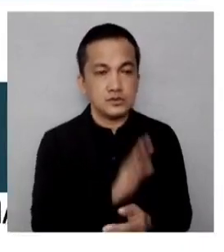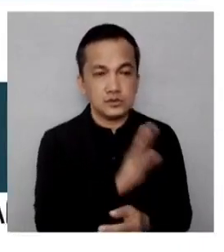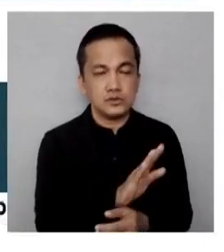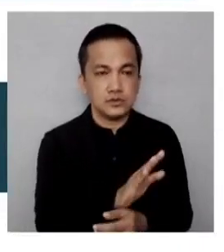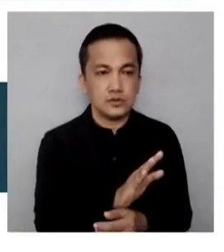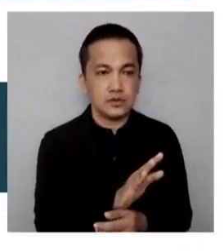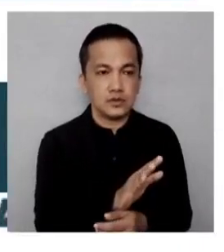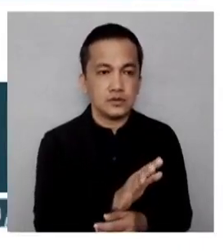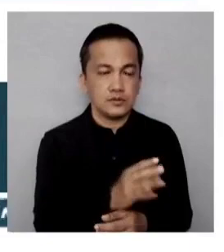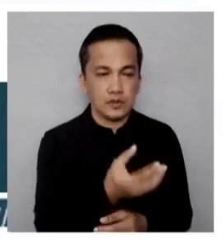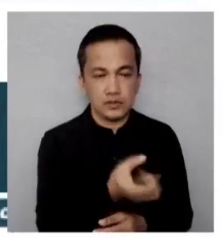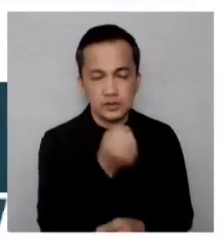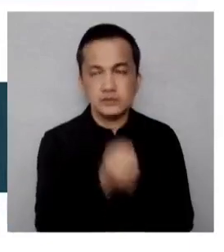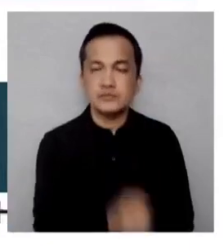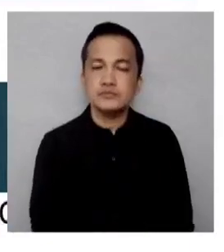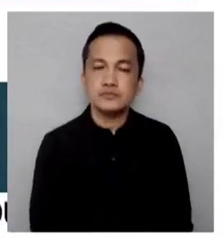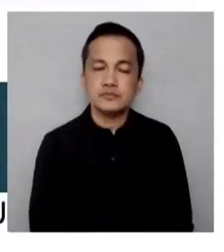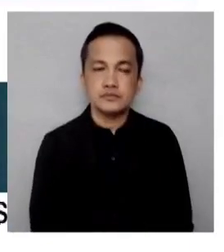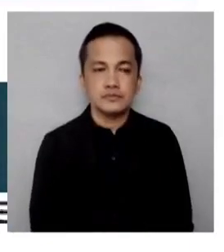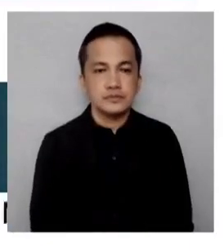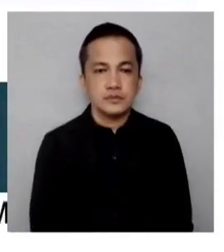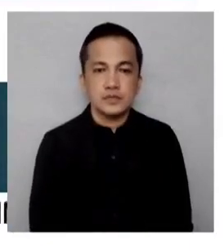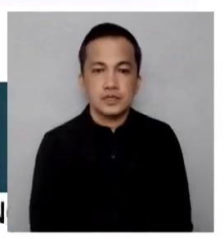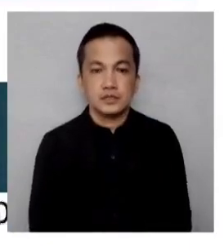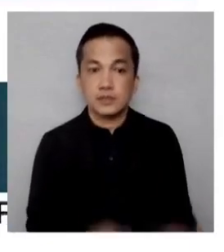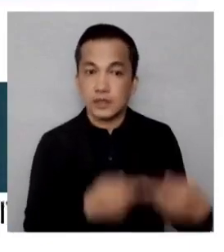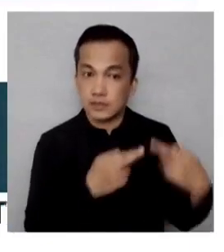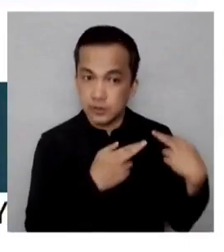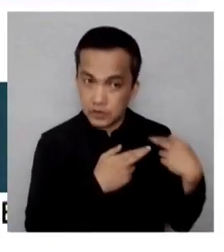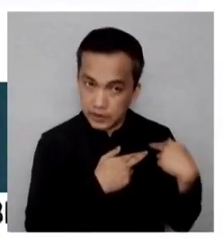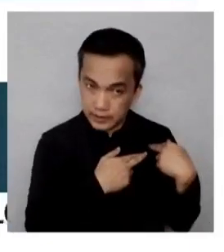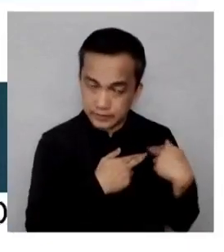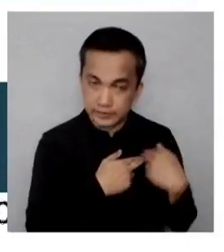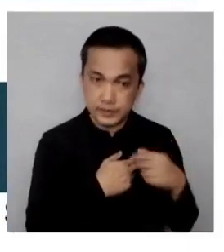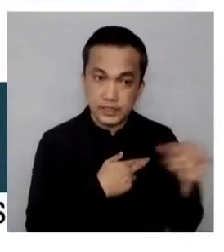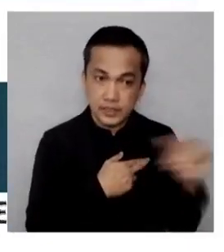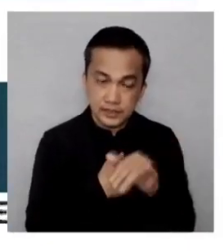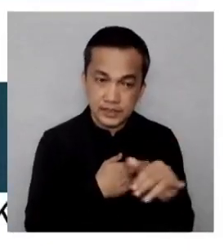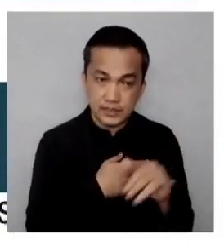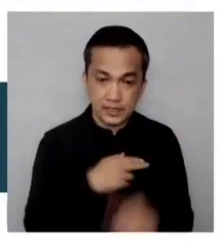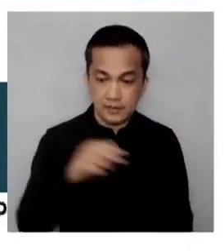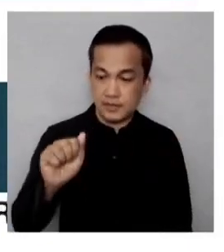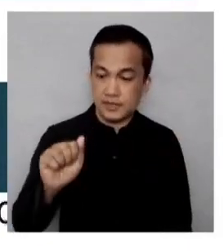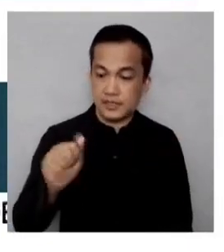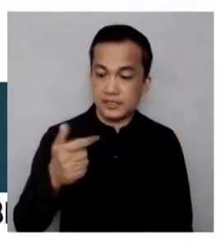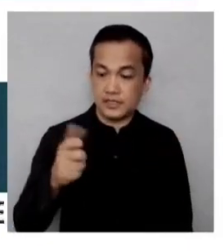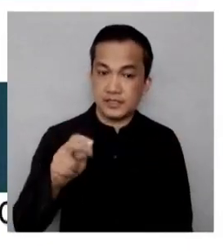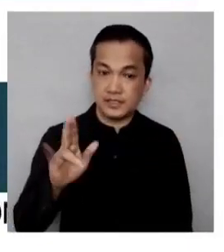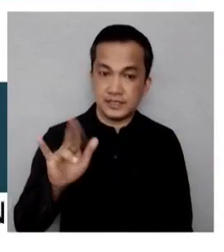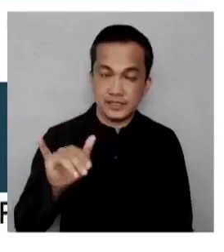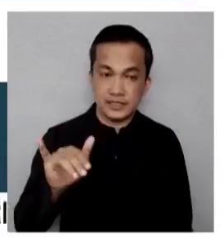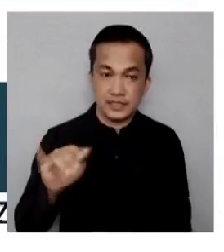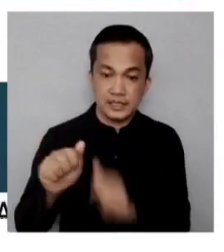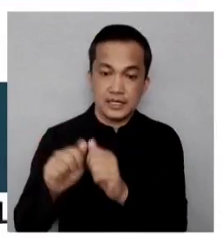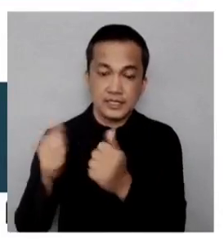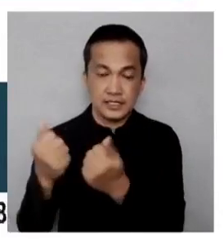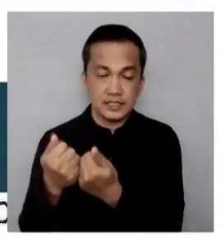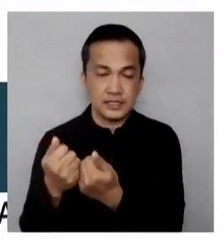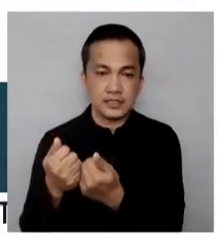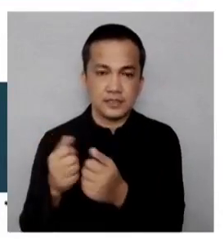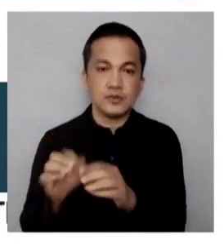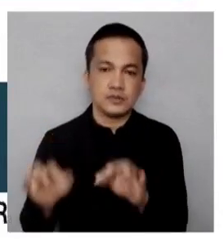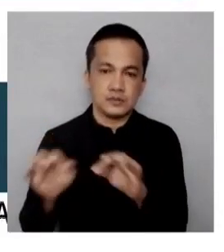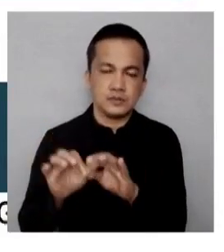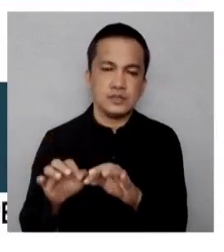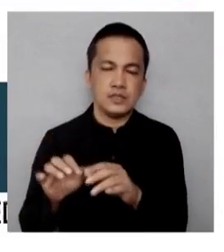nung mga owner. Kaya responsible siya, kasi katulad din ng mga agency natin, the same din yung accountability nila.